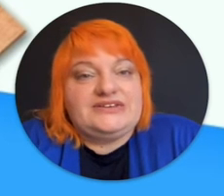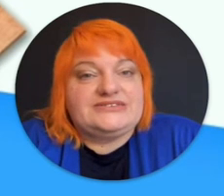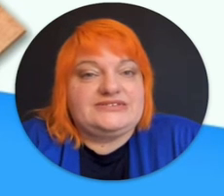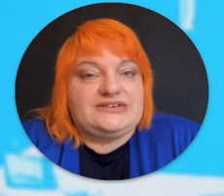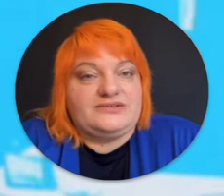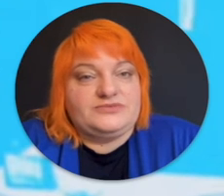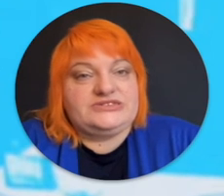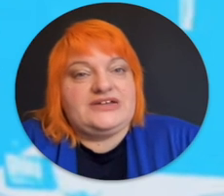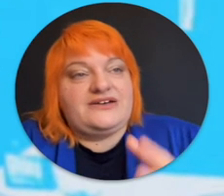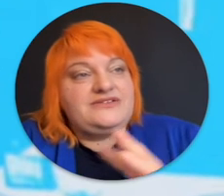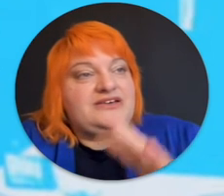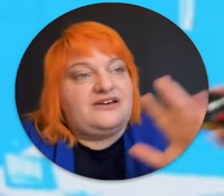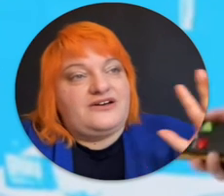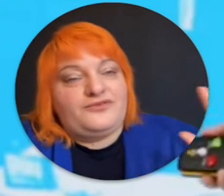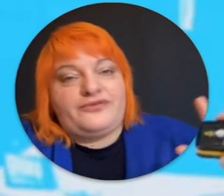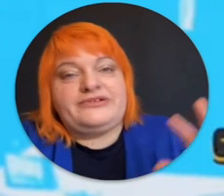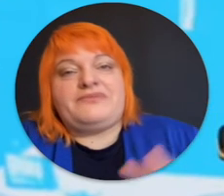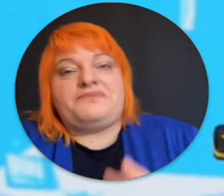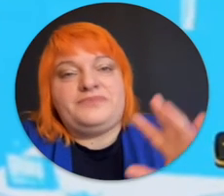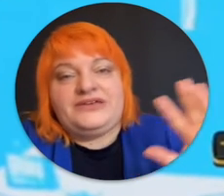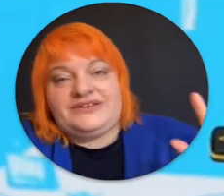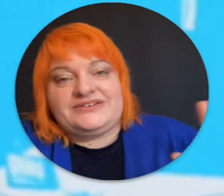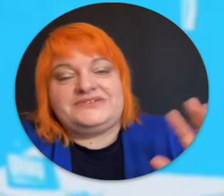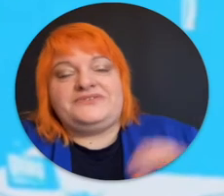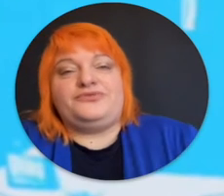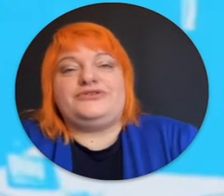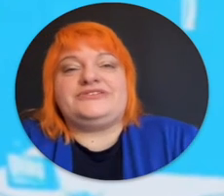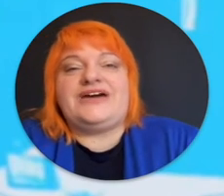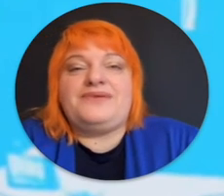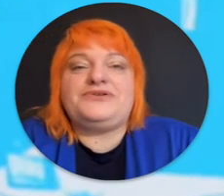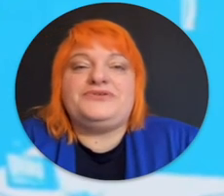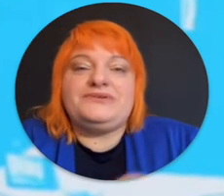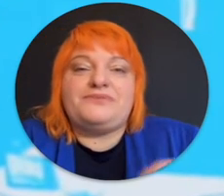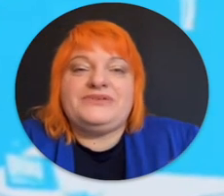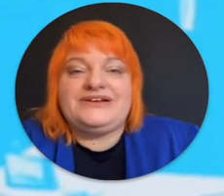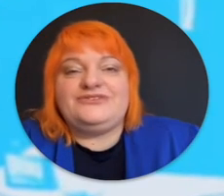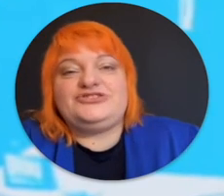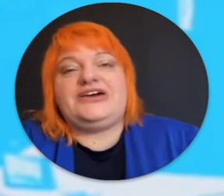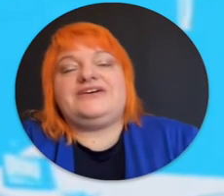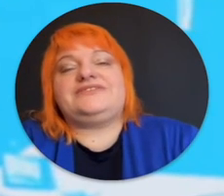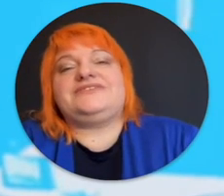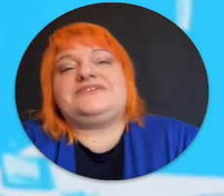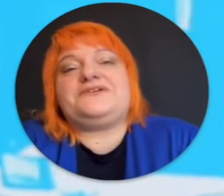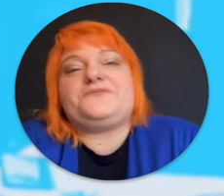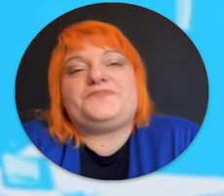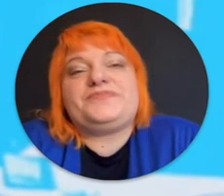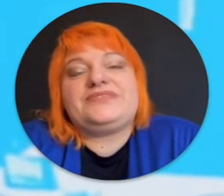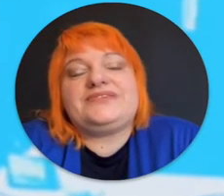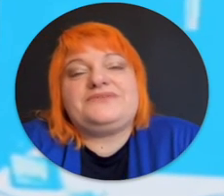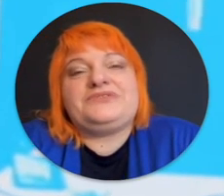яркие, интересные места, вовремя переводит камеру, либо переключает